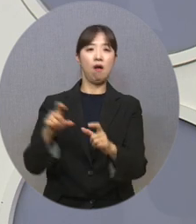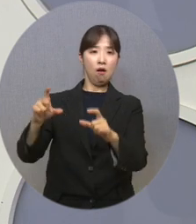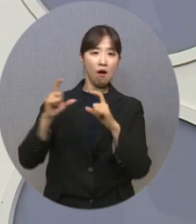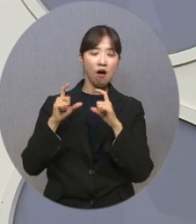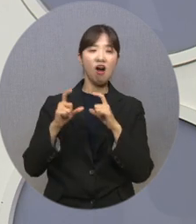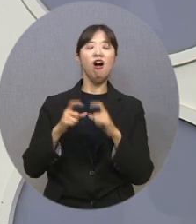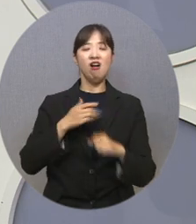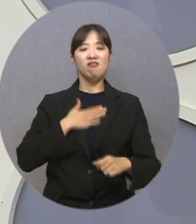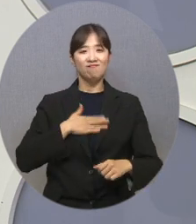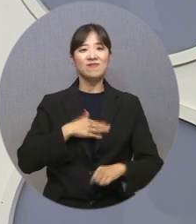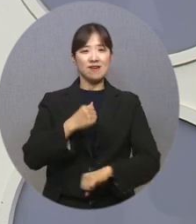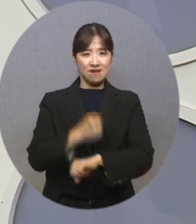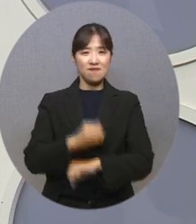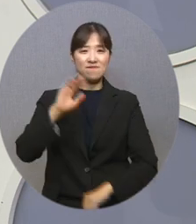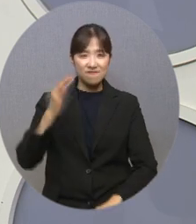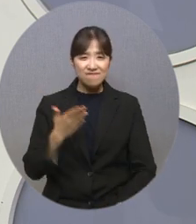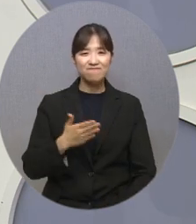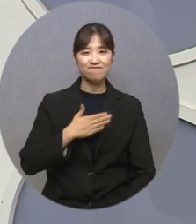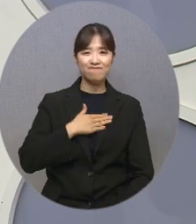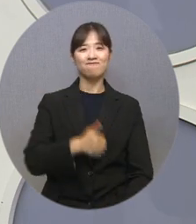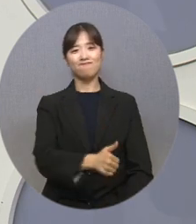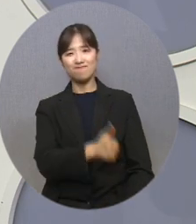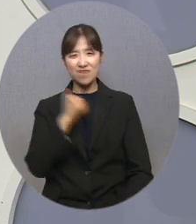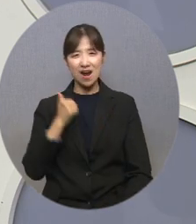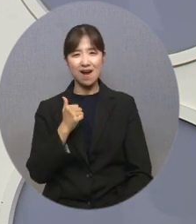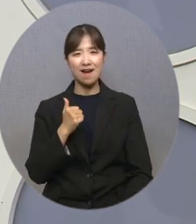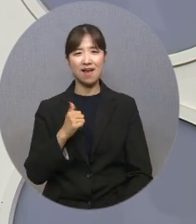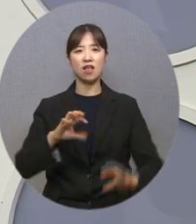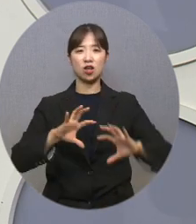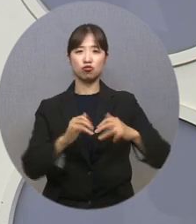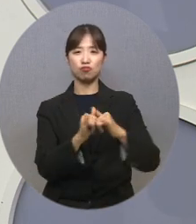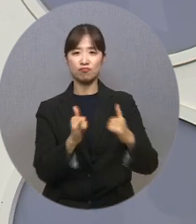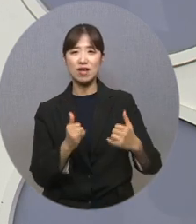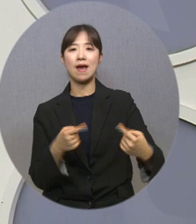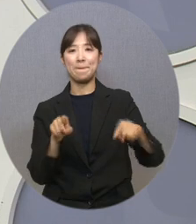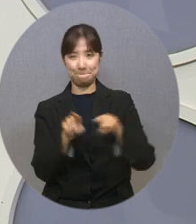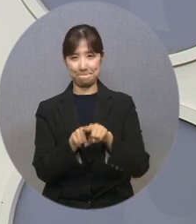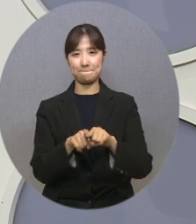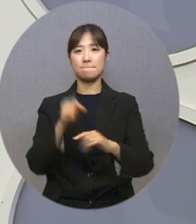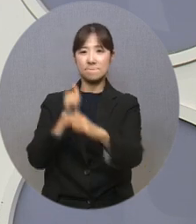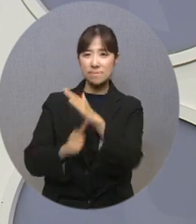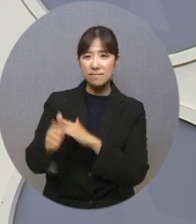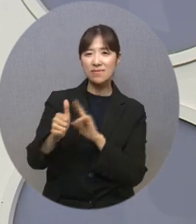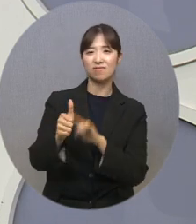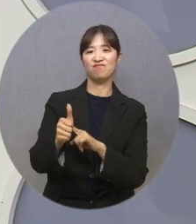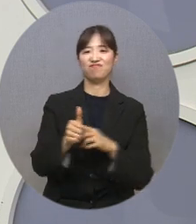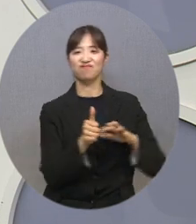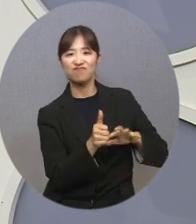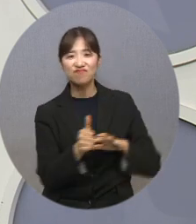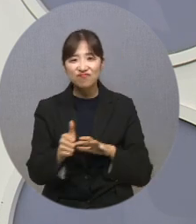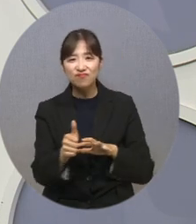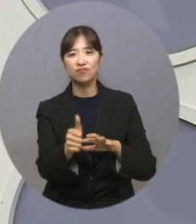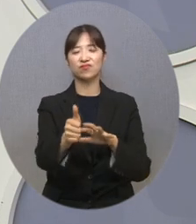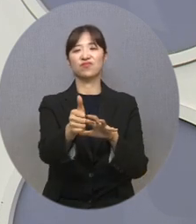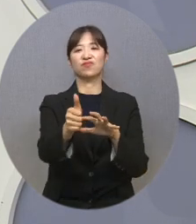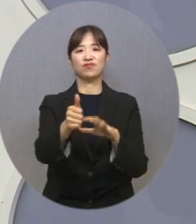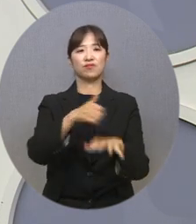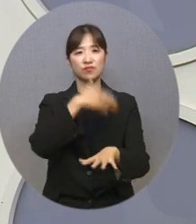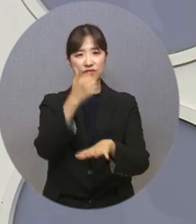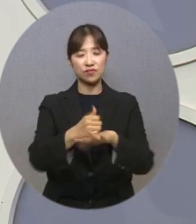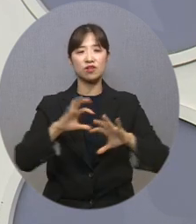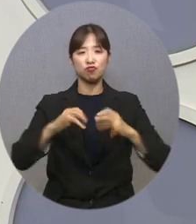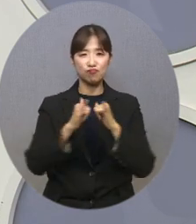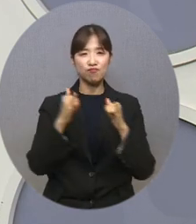된다. 나를 따르라. 이런 식으로 국민과 함께 지도자가 함께 움직이니까 우리가 그